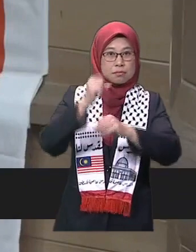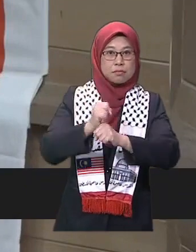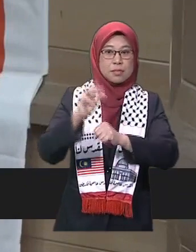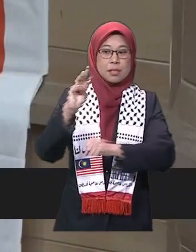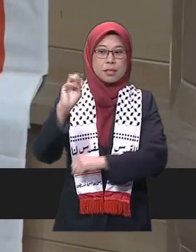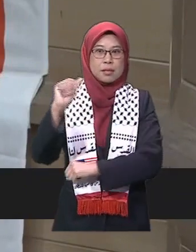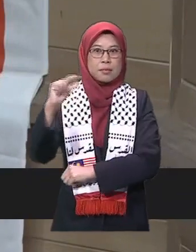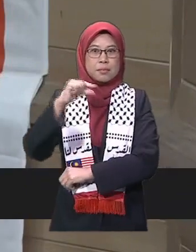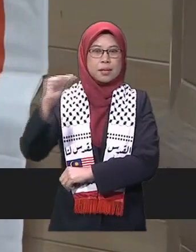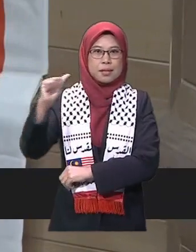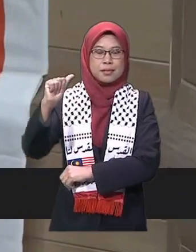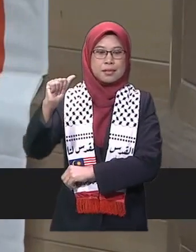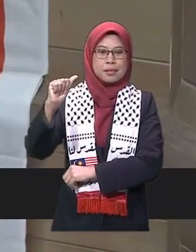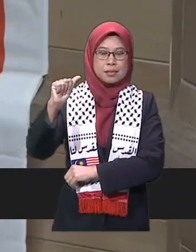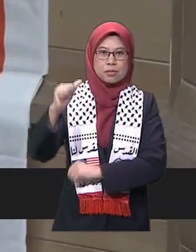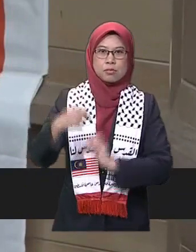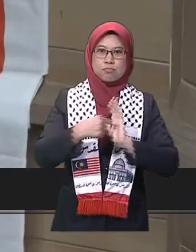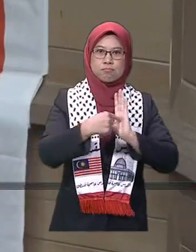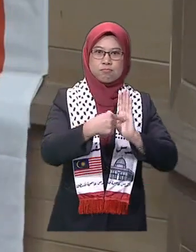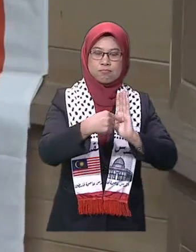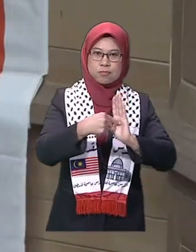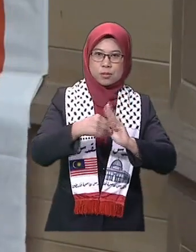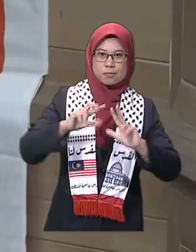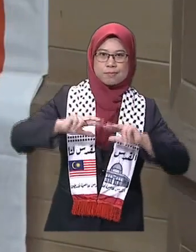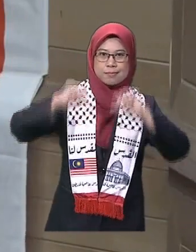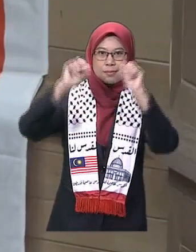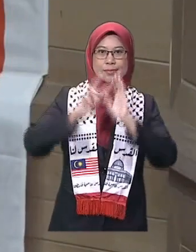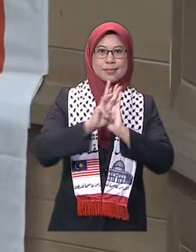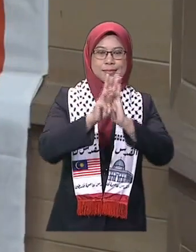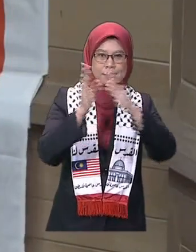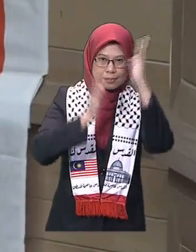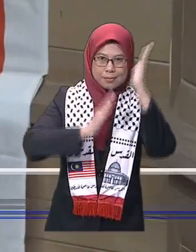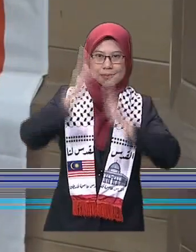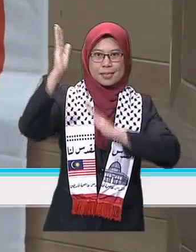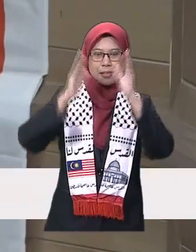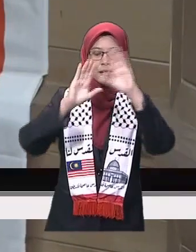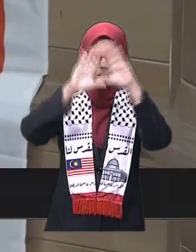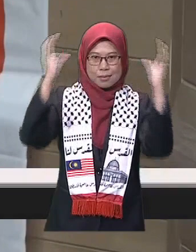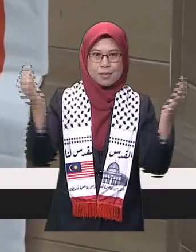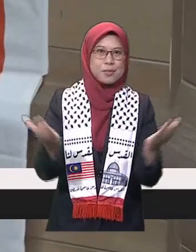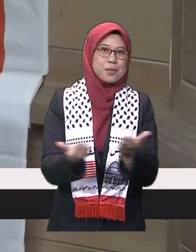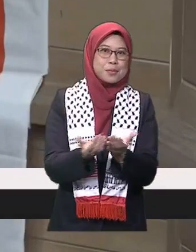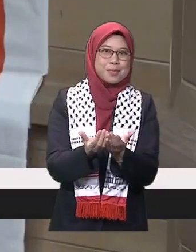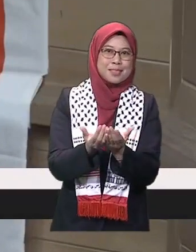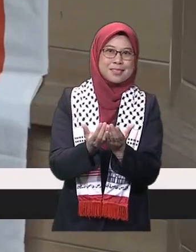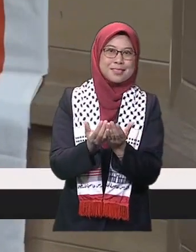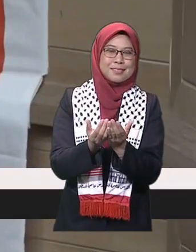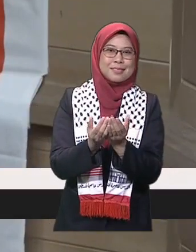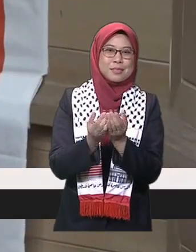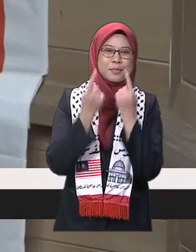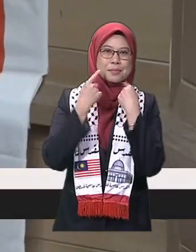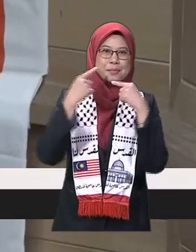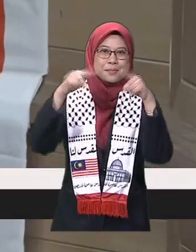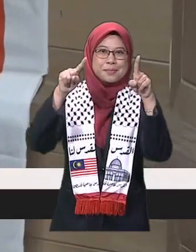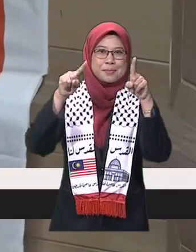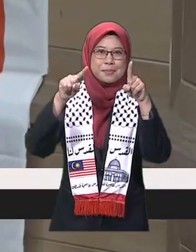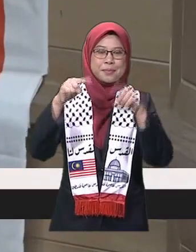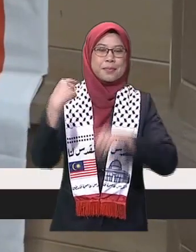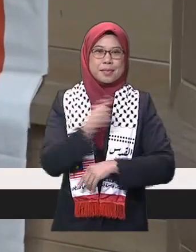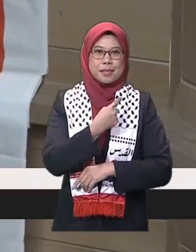continue to flourish and represent Malaysia with pride and honour on the global stage and also bring success. And